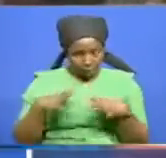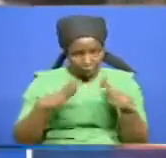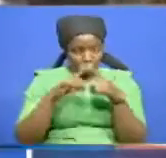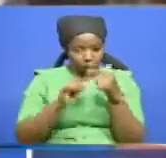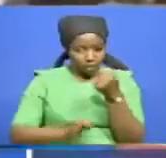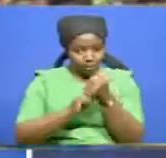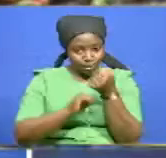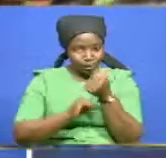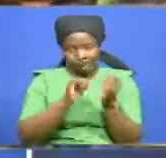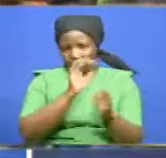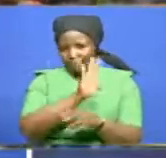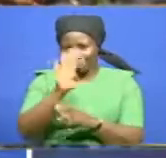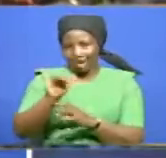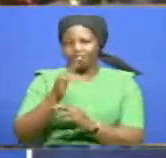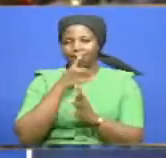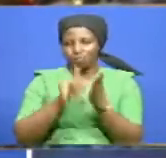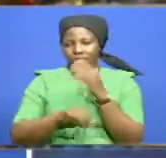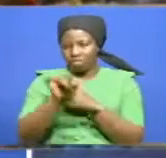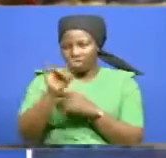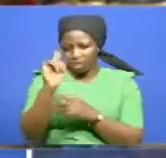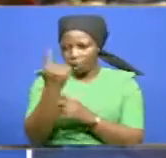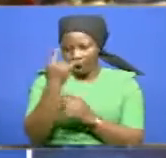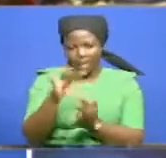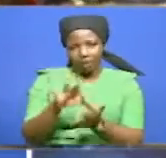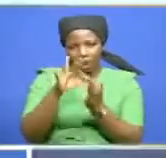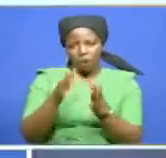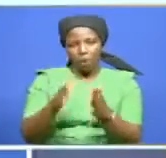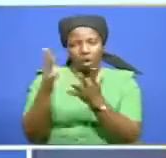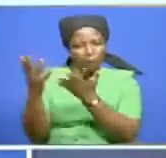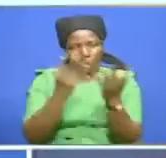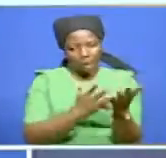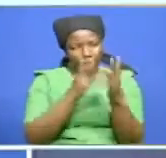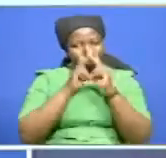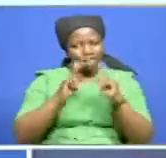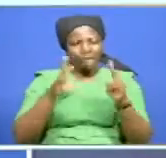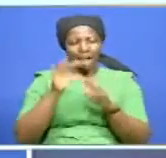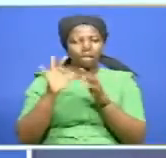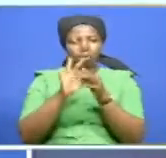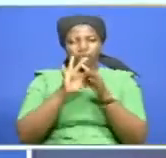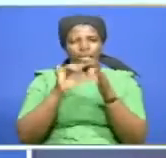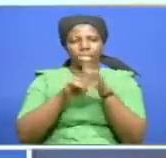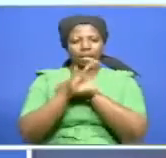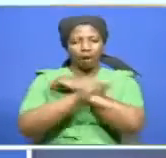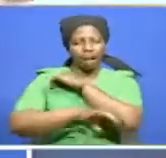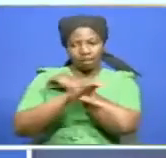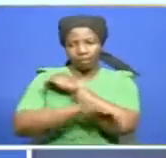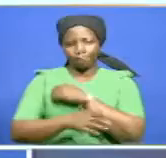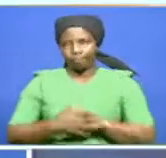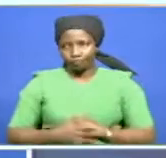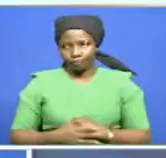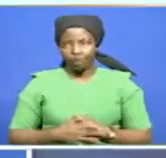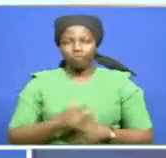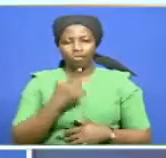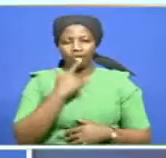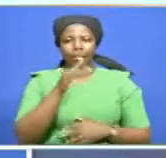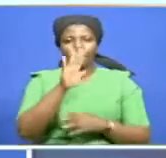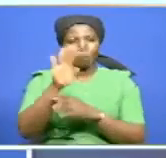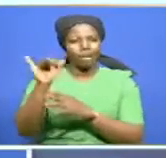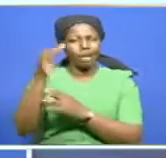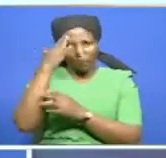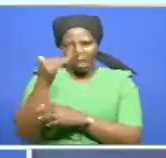BBI, akisema ni njia pekee ya kuleta amani na umoja. Na tunasema BBI ndio pesa mashinani